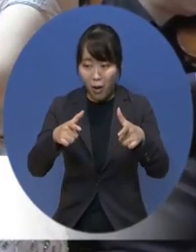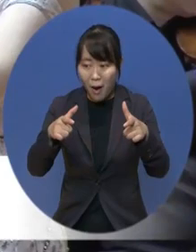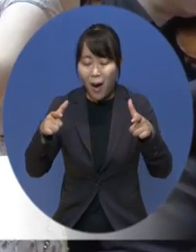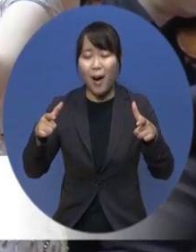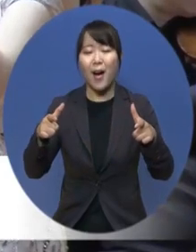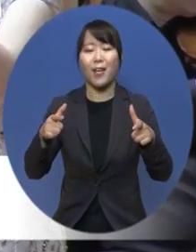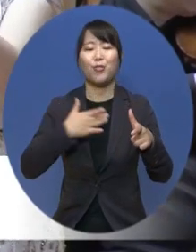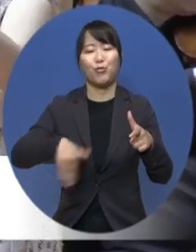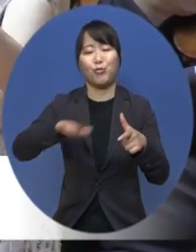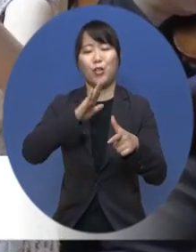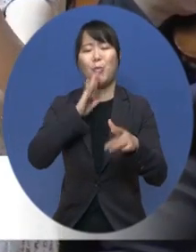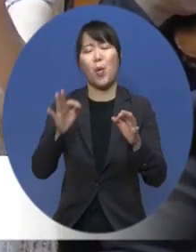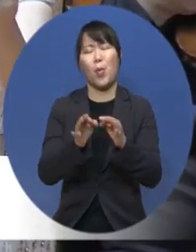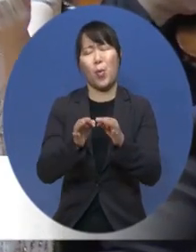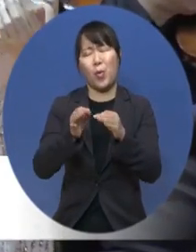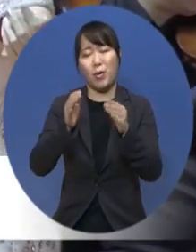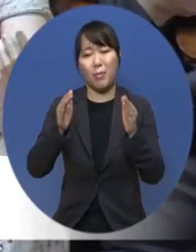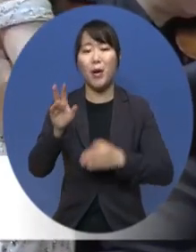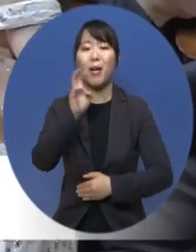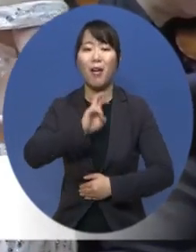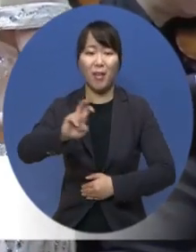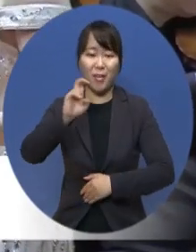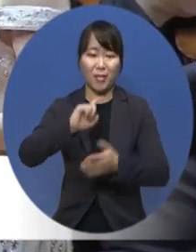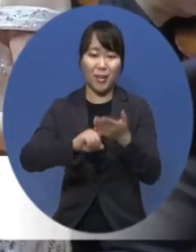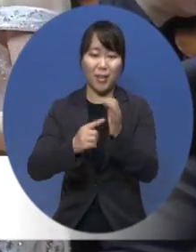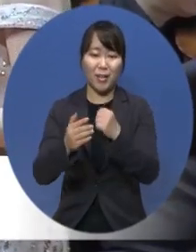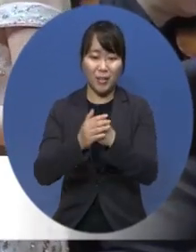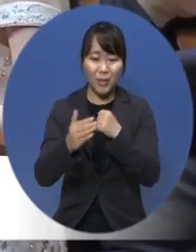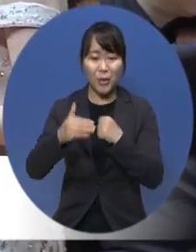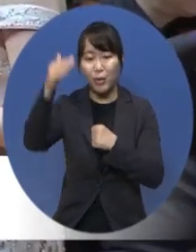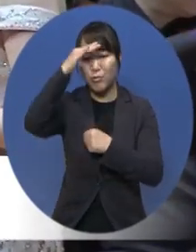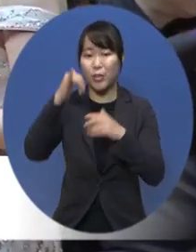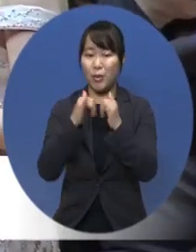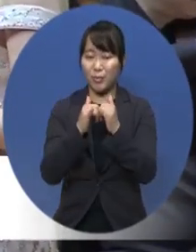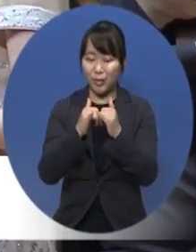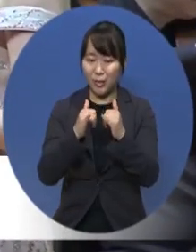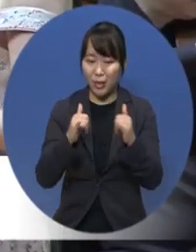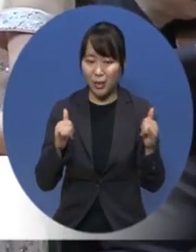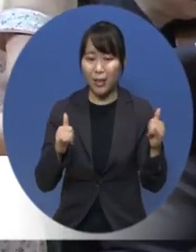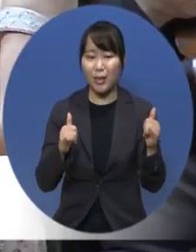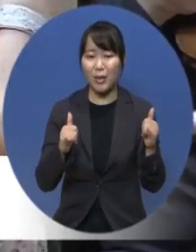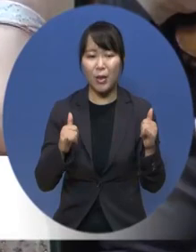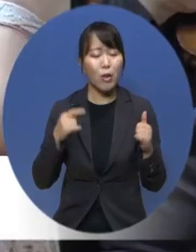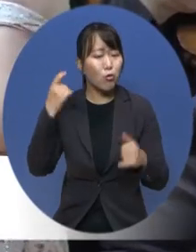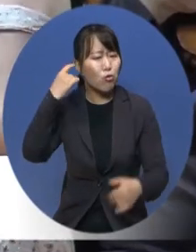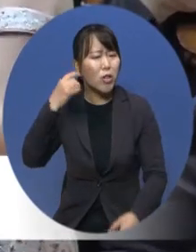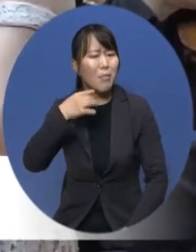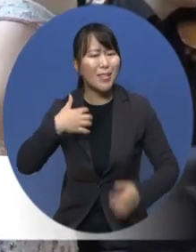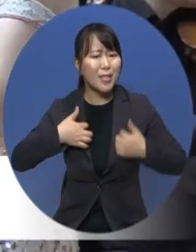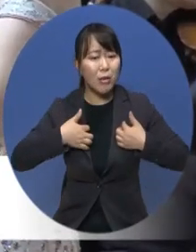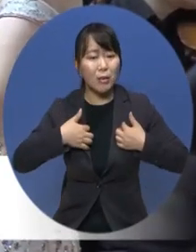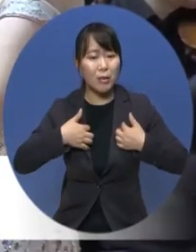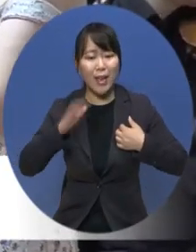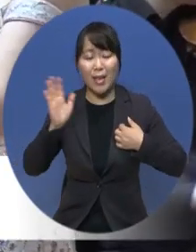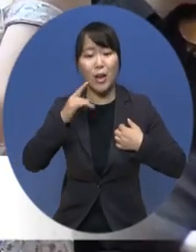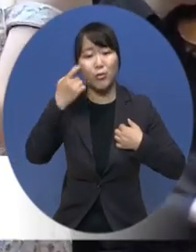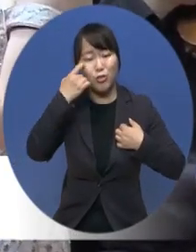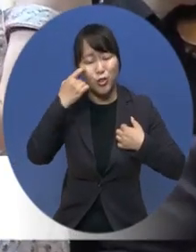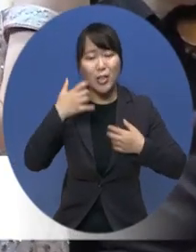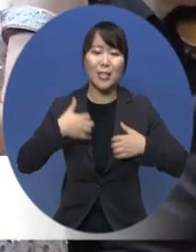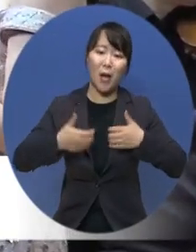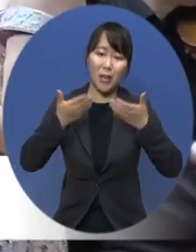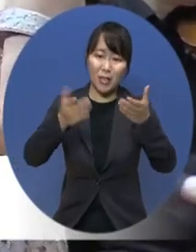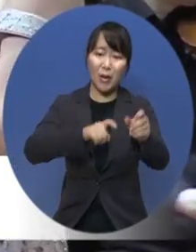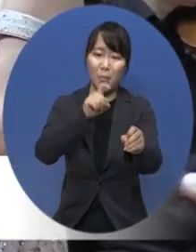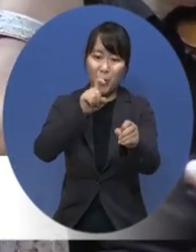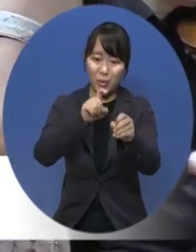이제 저희가 정말 오랜만에 하는 공연이잖아요. 그랬을 때 이제 관객분들한테 귀만 즐거운 게 아니라 눈도 좀 즐겁게 해드리자